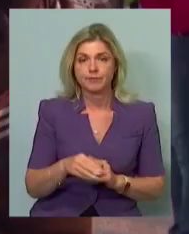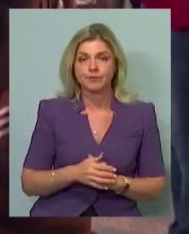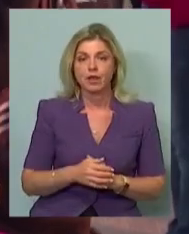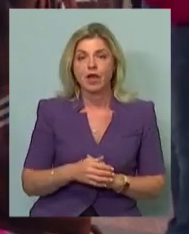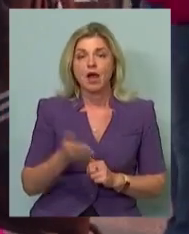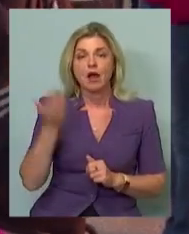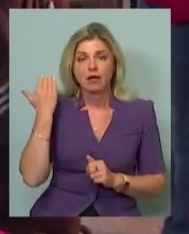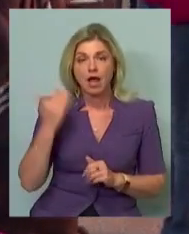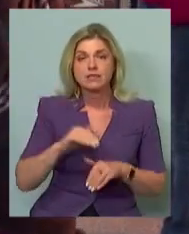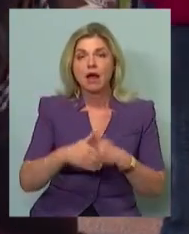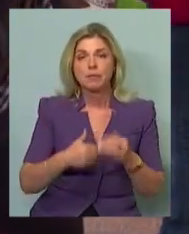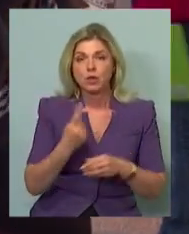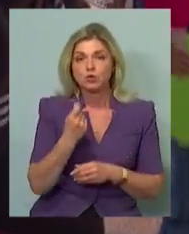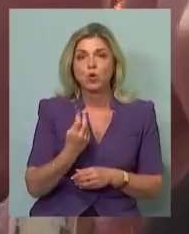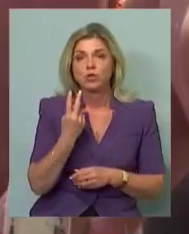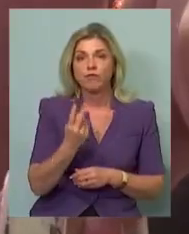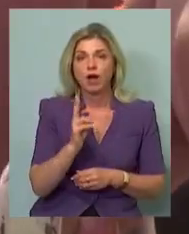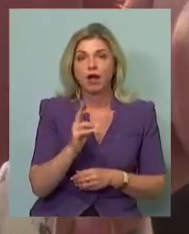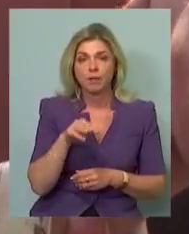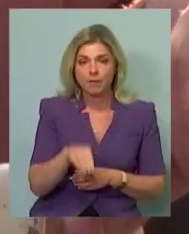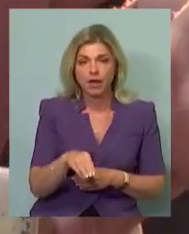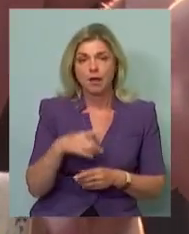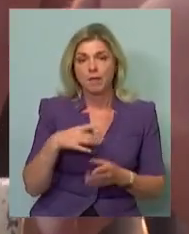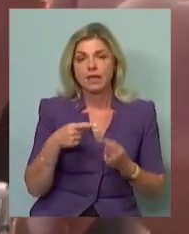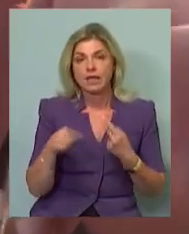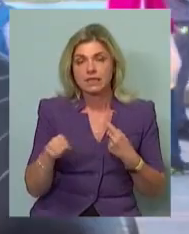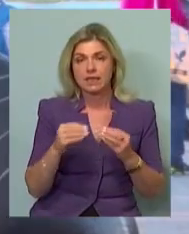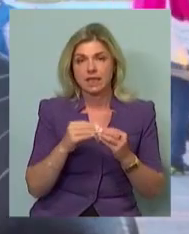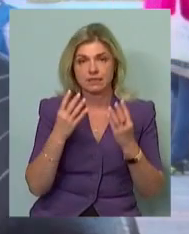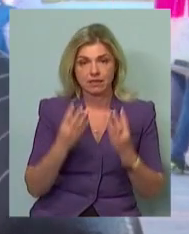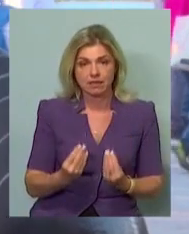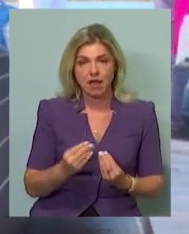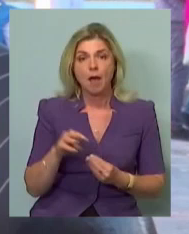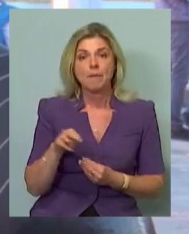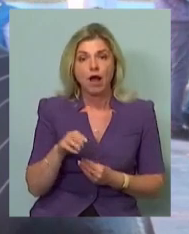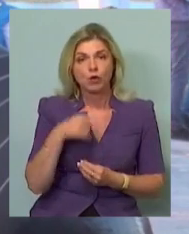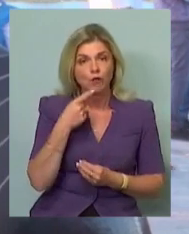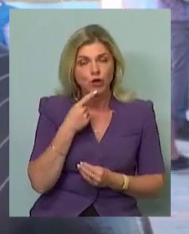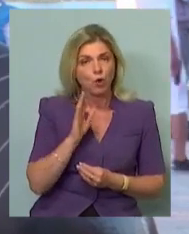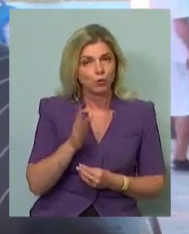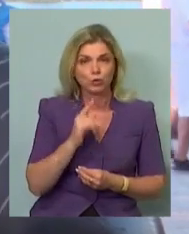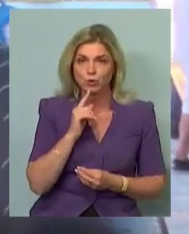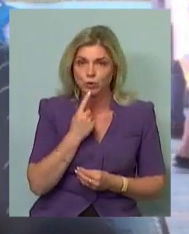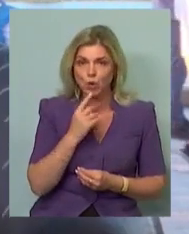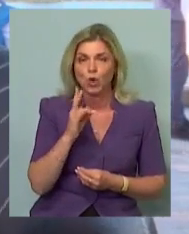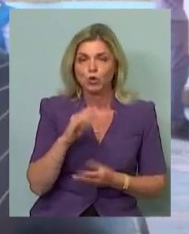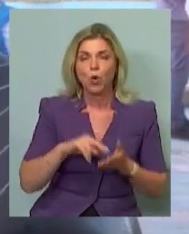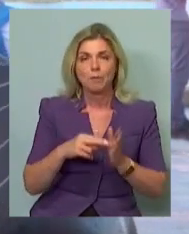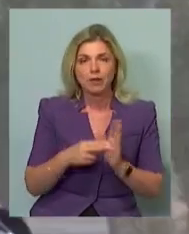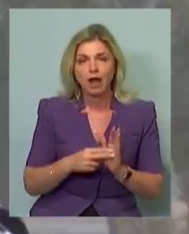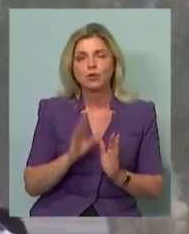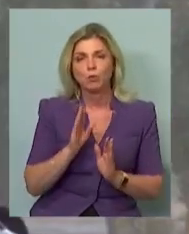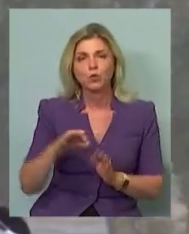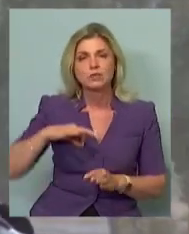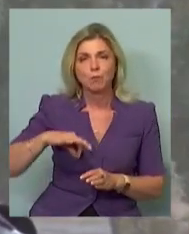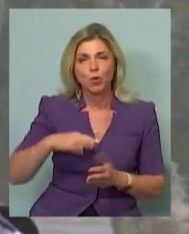Між минулим запливом на 102 кілометри і цим різниця 10 днів. Михайло говорить, буде непросто, але планує задіяти власну тактику, яка